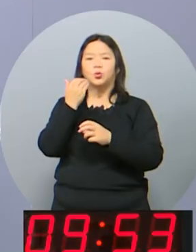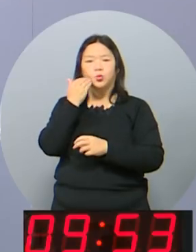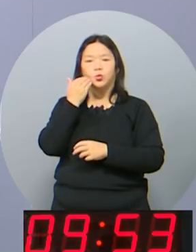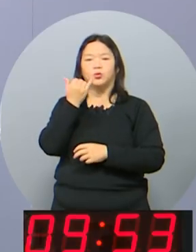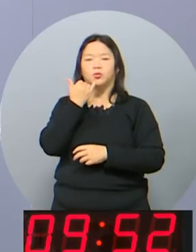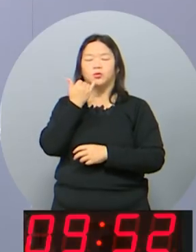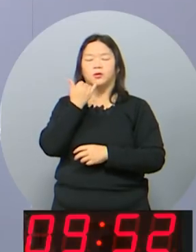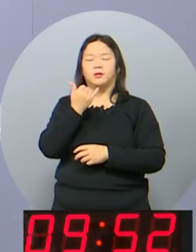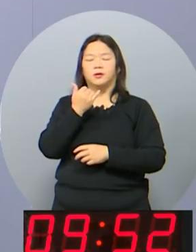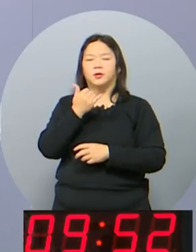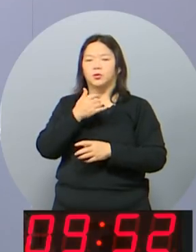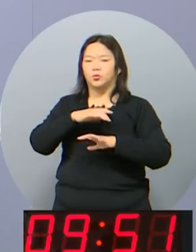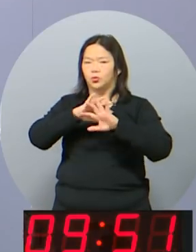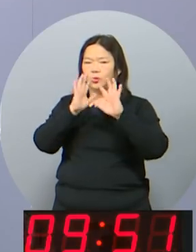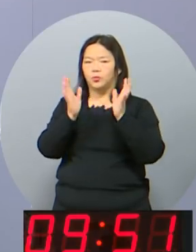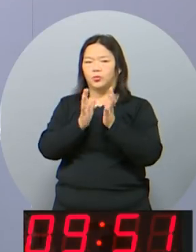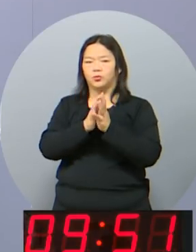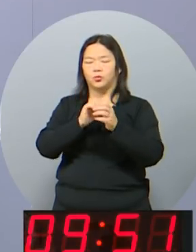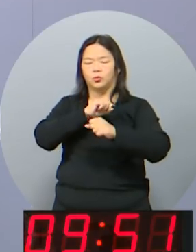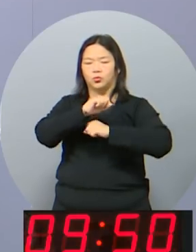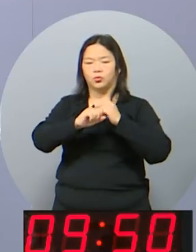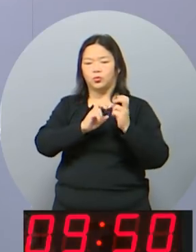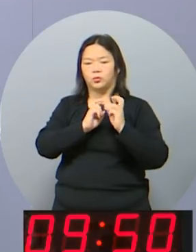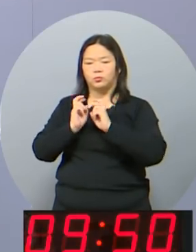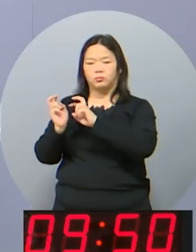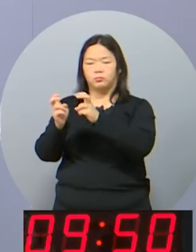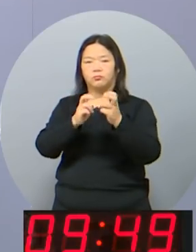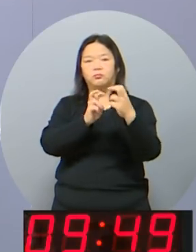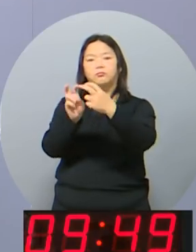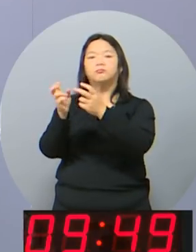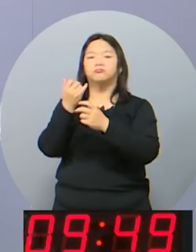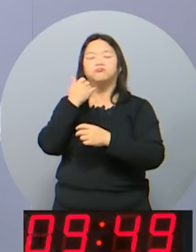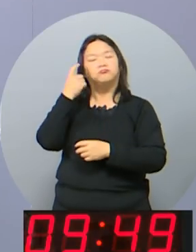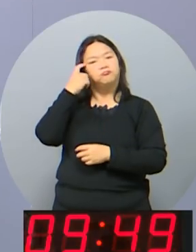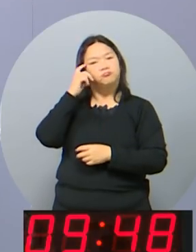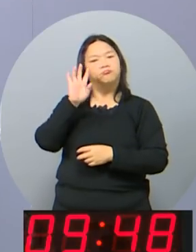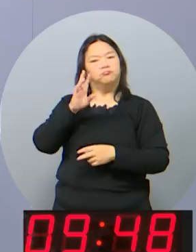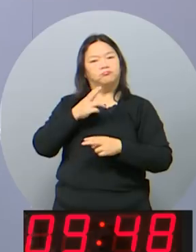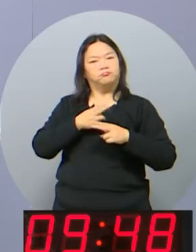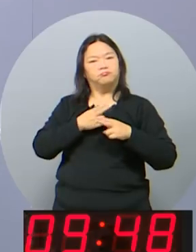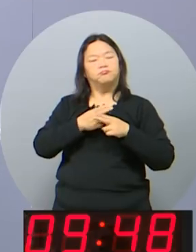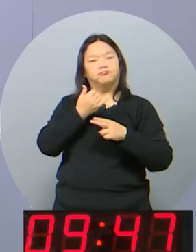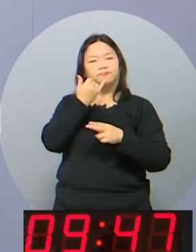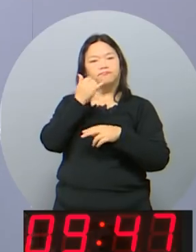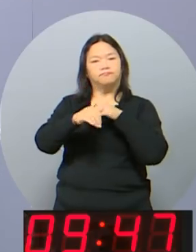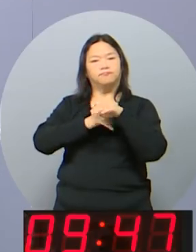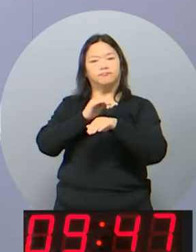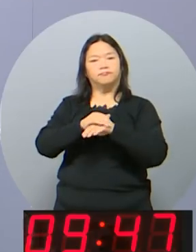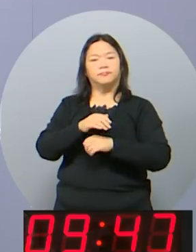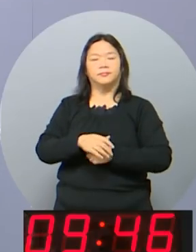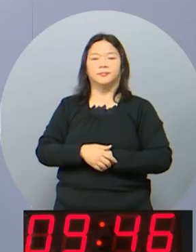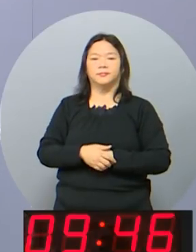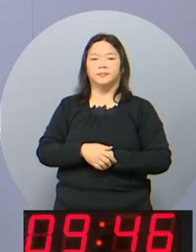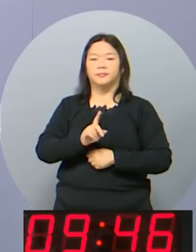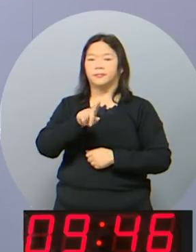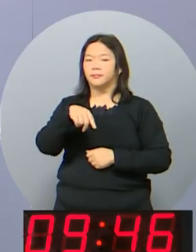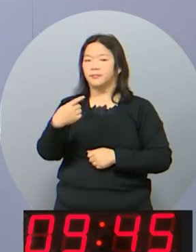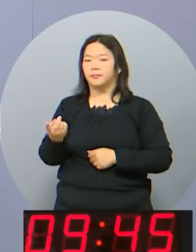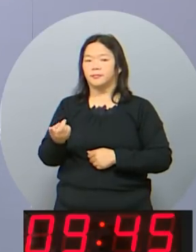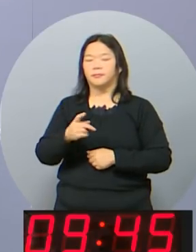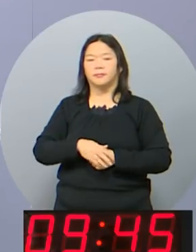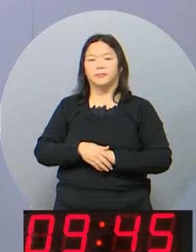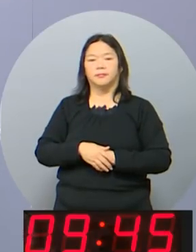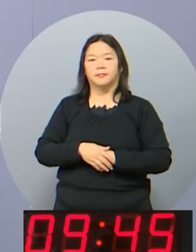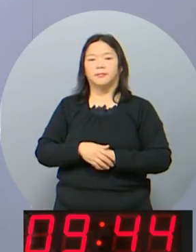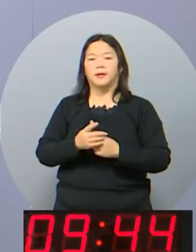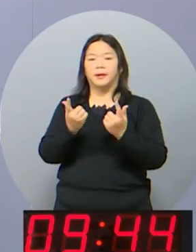可以带动整体的一个动脉这也是我非常有信心的一项建设 那接下来就是北